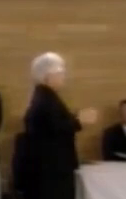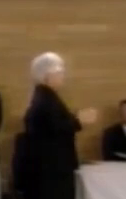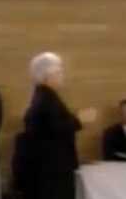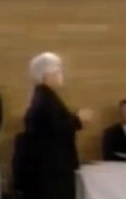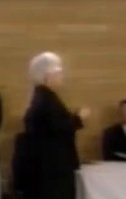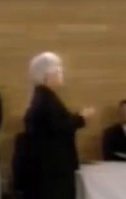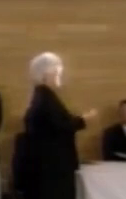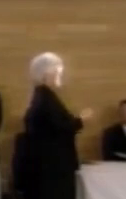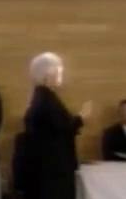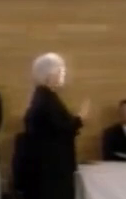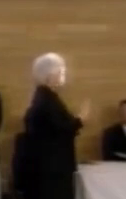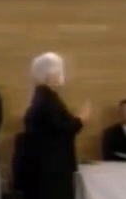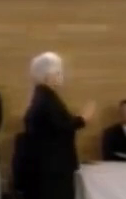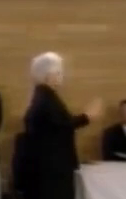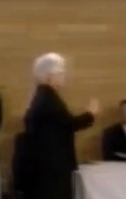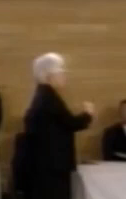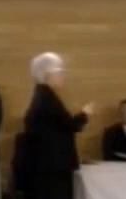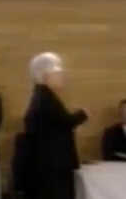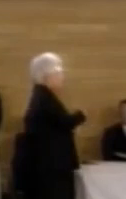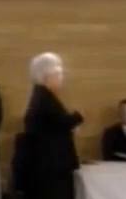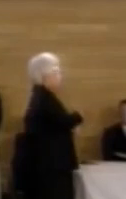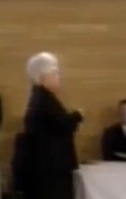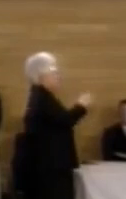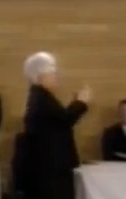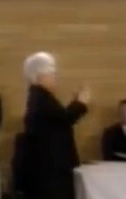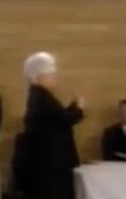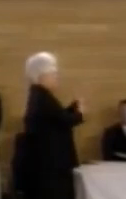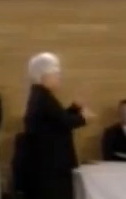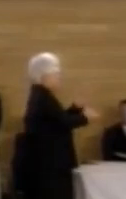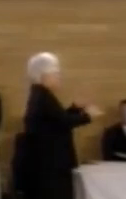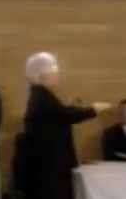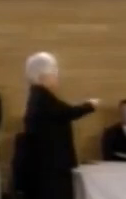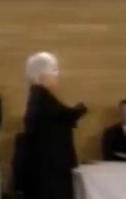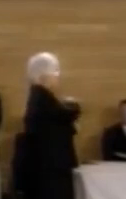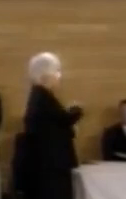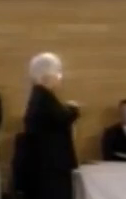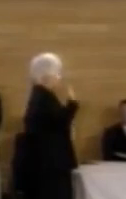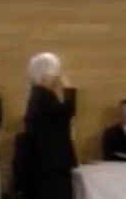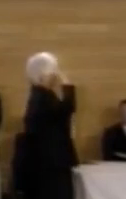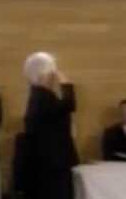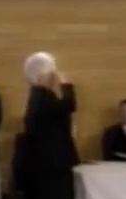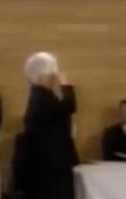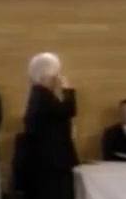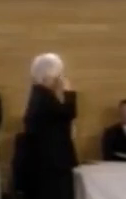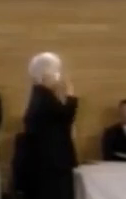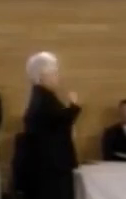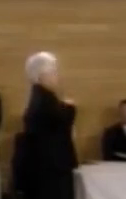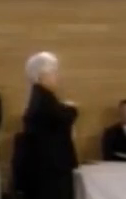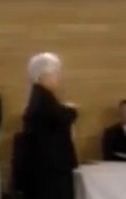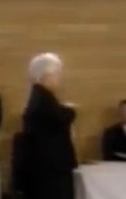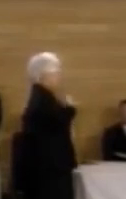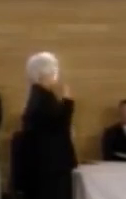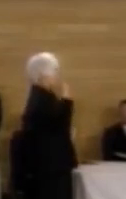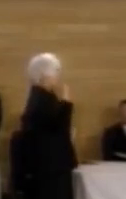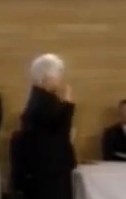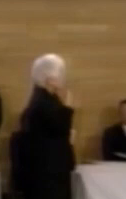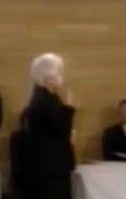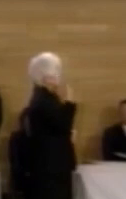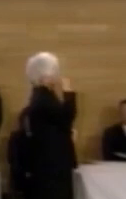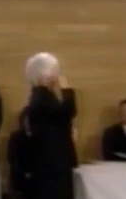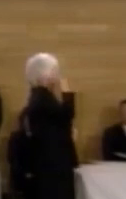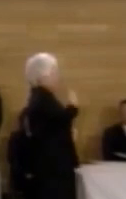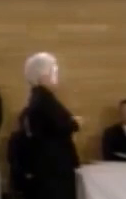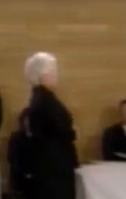た犠牲者のご遺族のことを思うと、哀悼の念に絶えません。